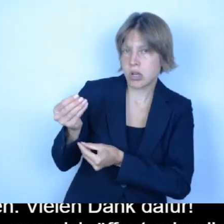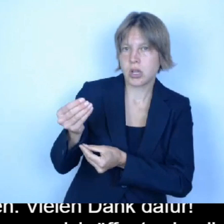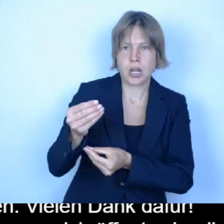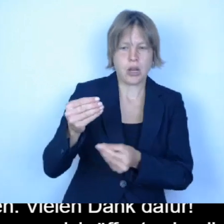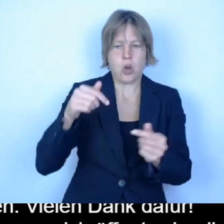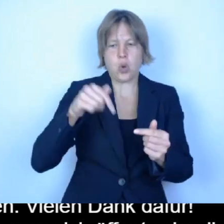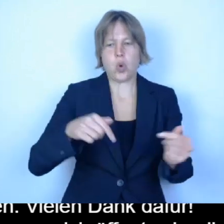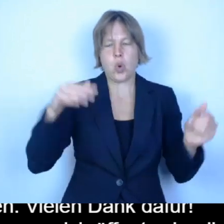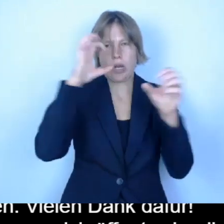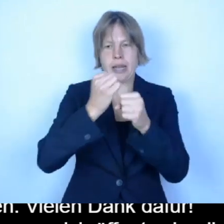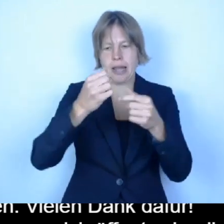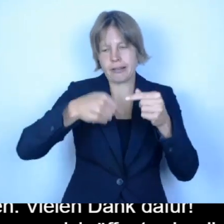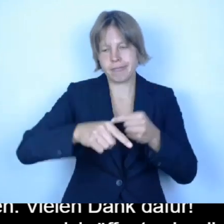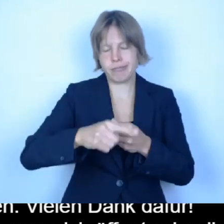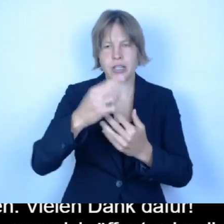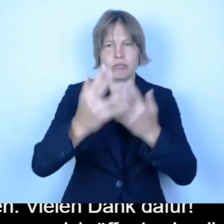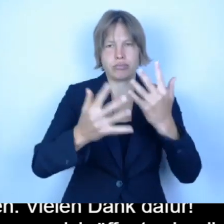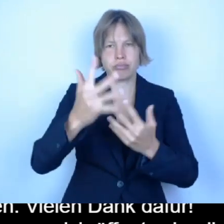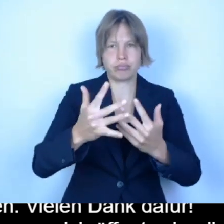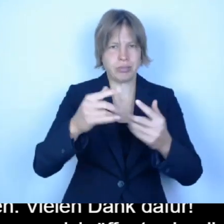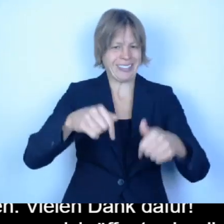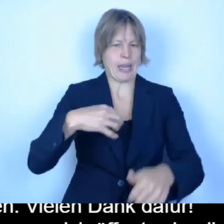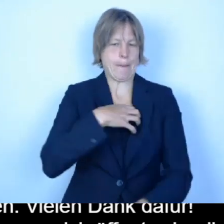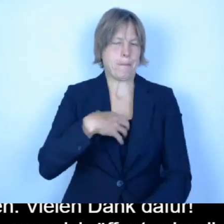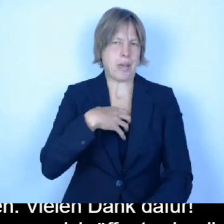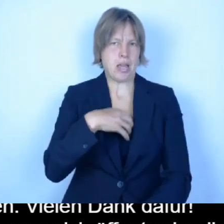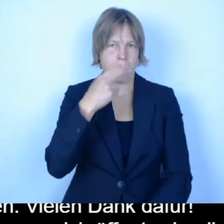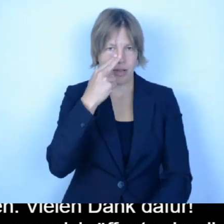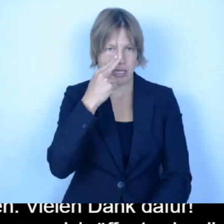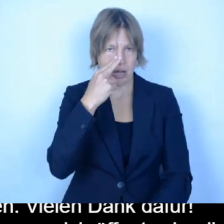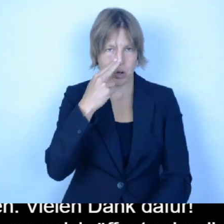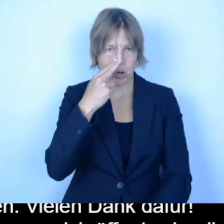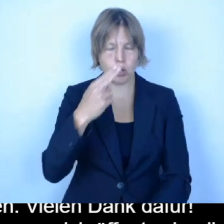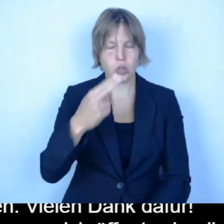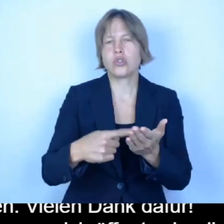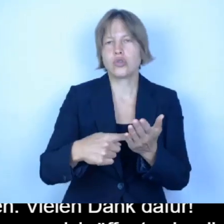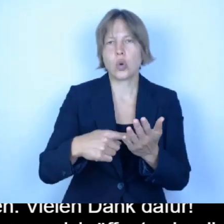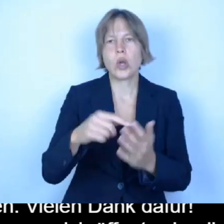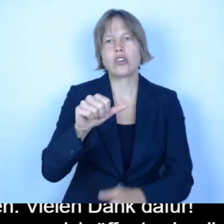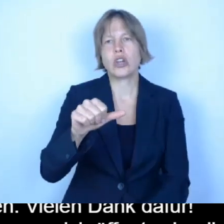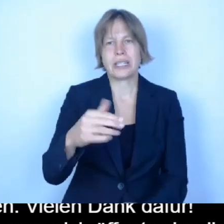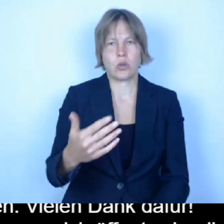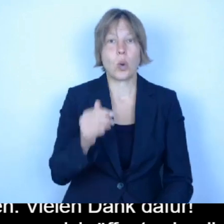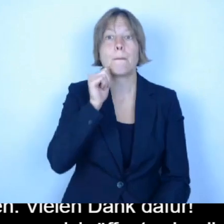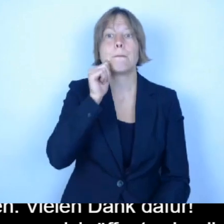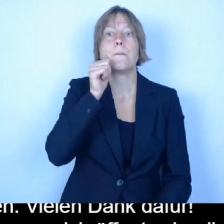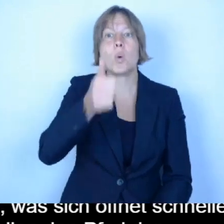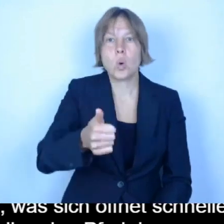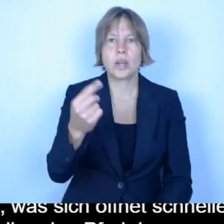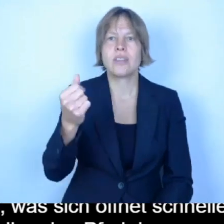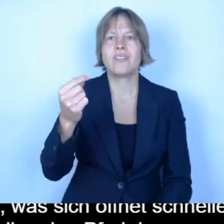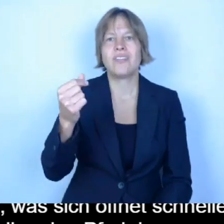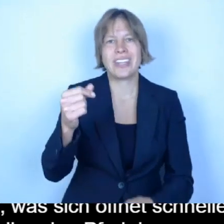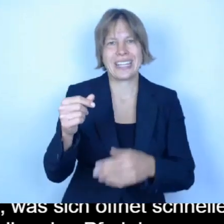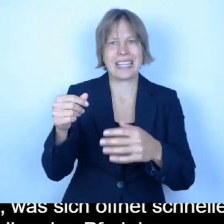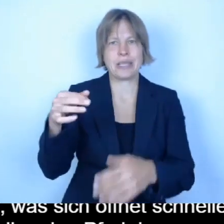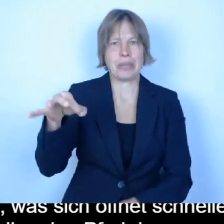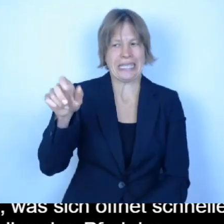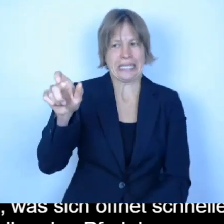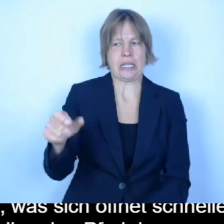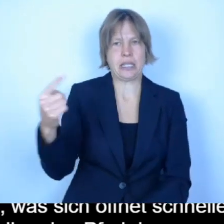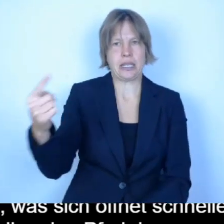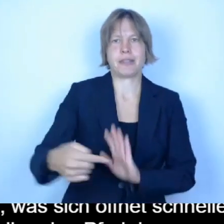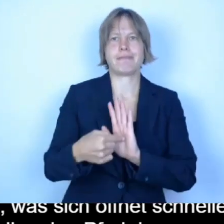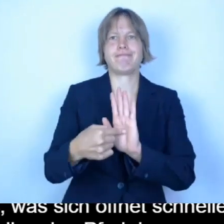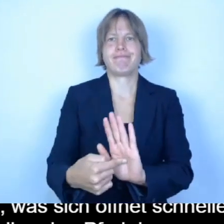es auch die Steuerschätzung für Bayern geben, die dann der Finanzminister morgen präsentieren wird. Und da gilt für Bund wie für Land, die Zeiten werden